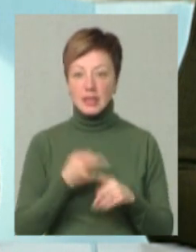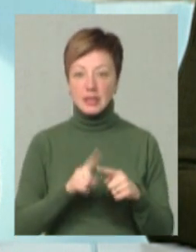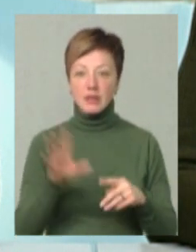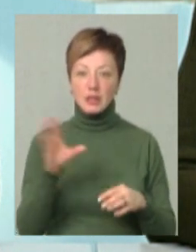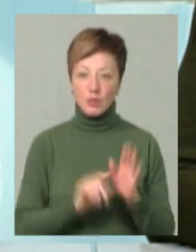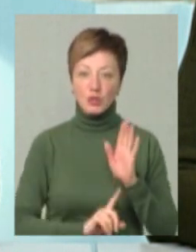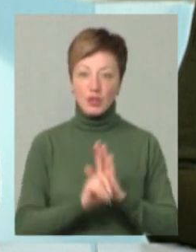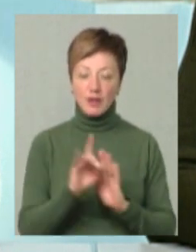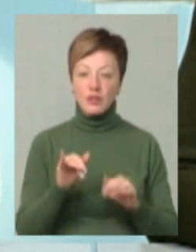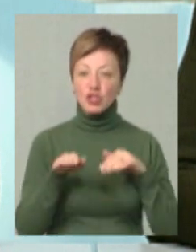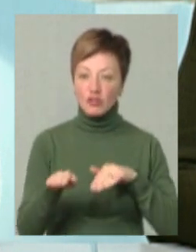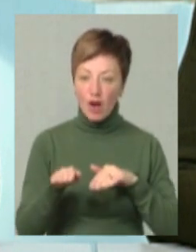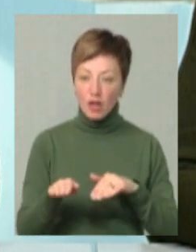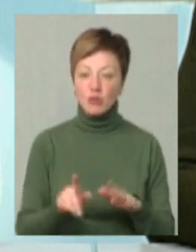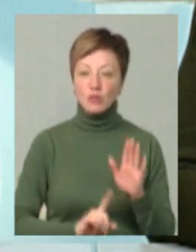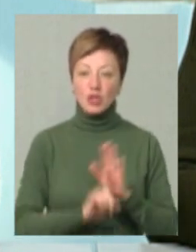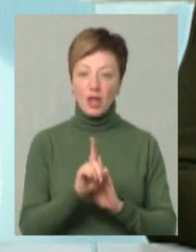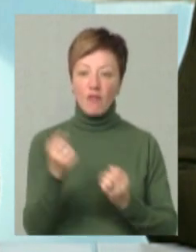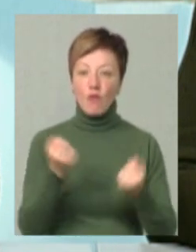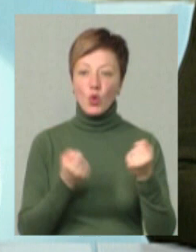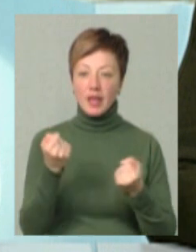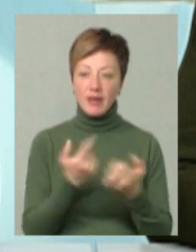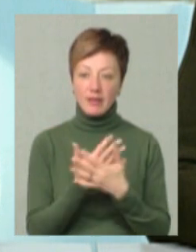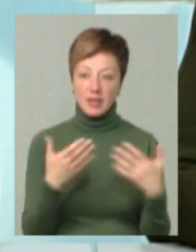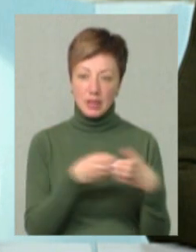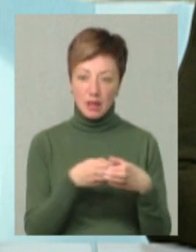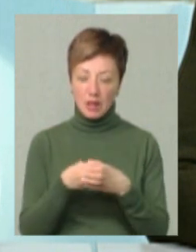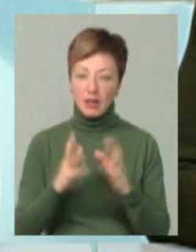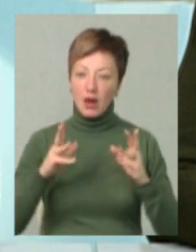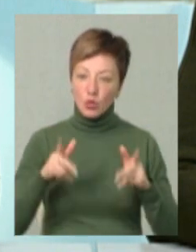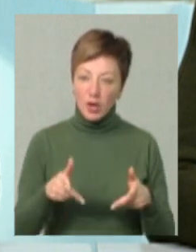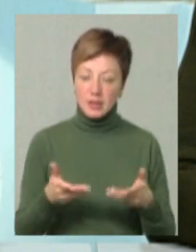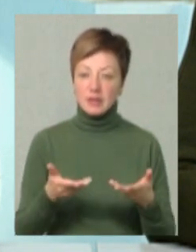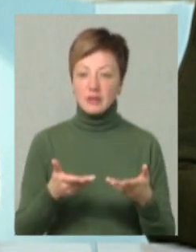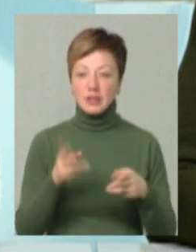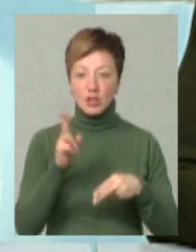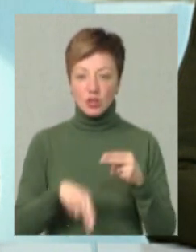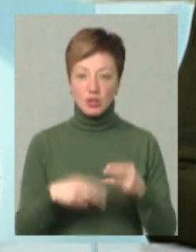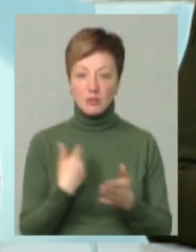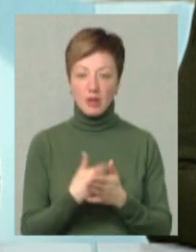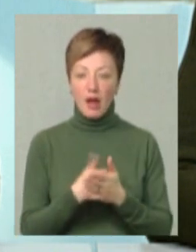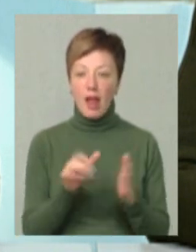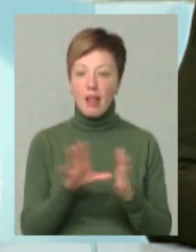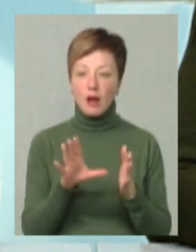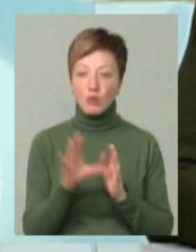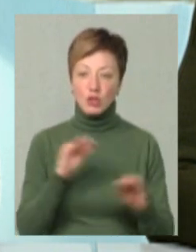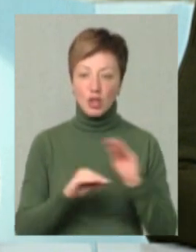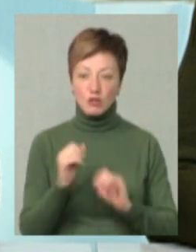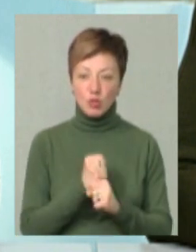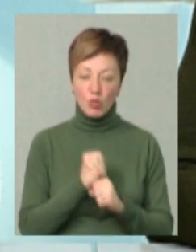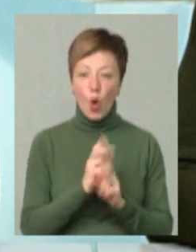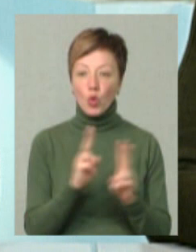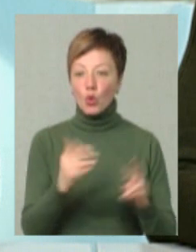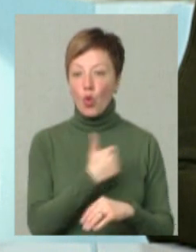все, починаючи від швачок, починаючи від водіїв різних категорій, трактористів і закінчуючи, наприклад, електромонтажними роботами. Тобто